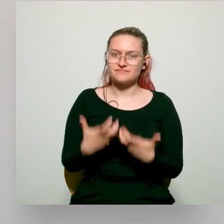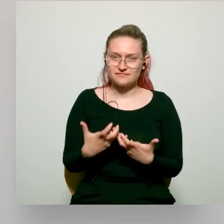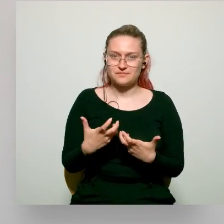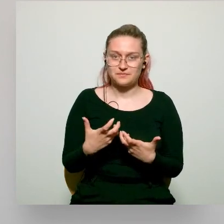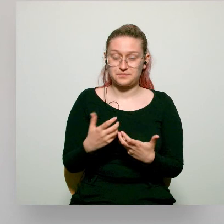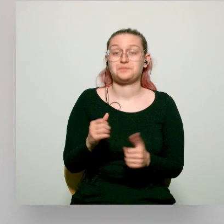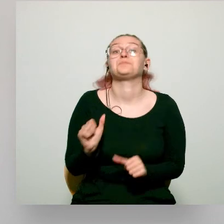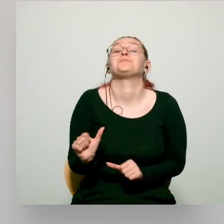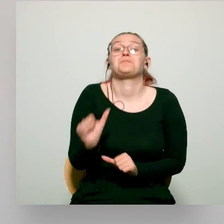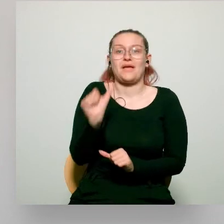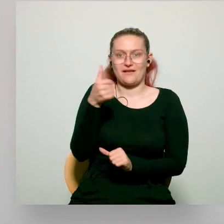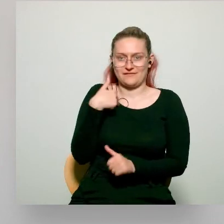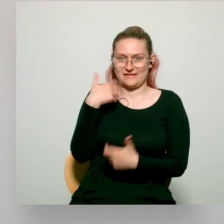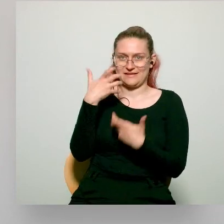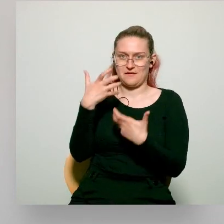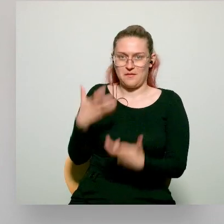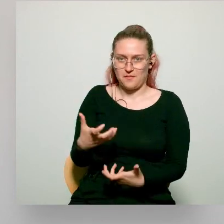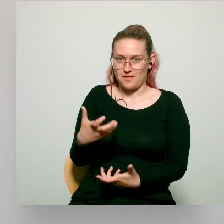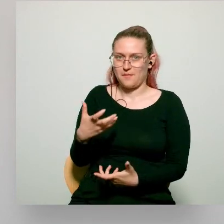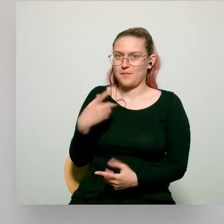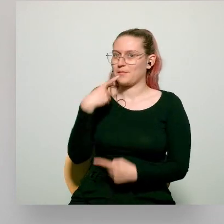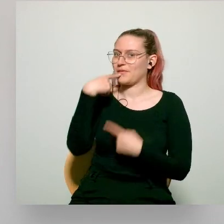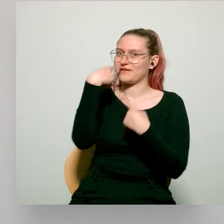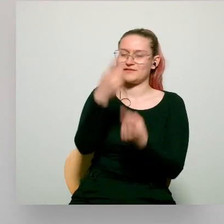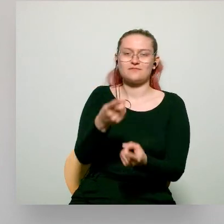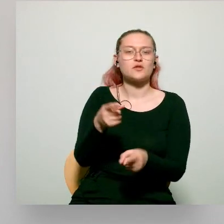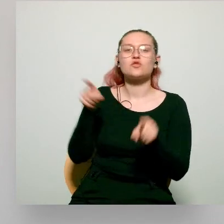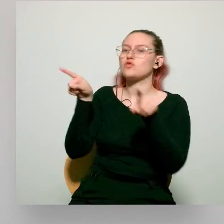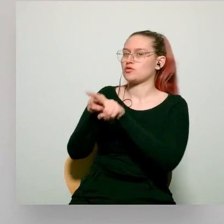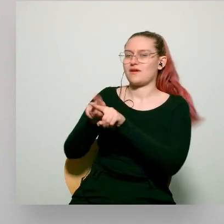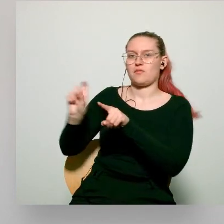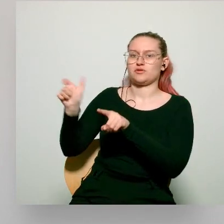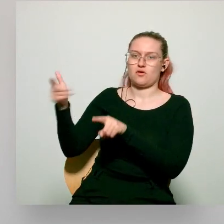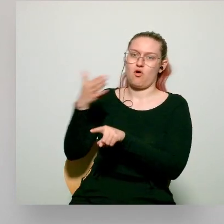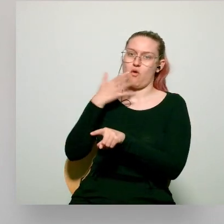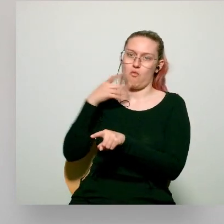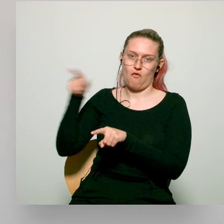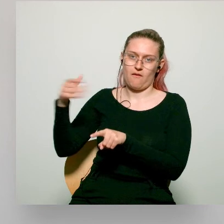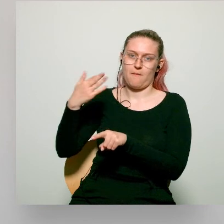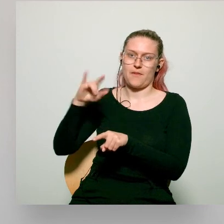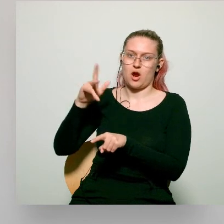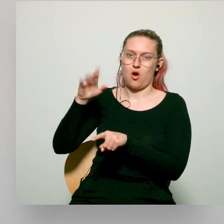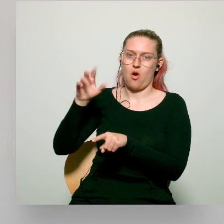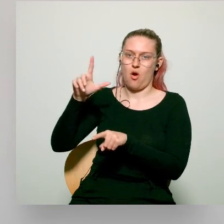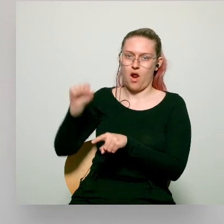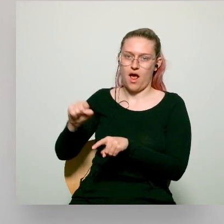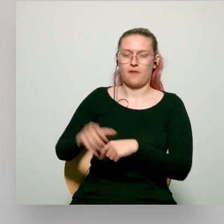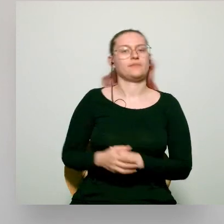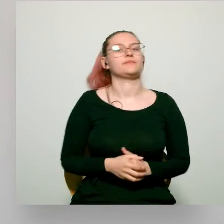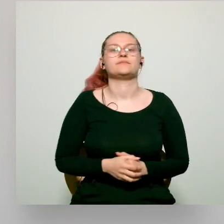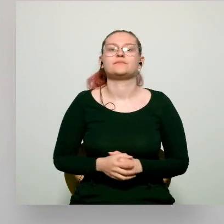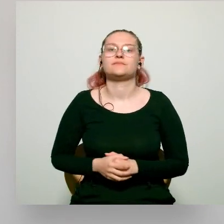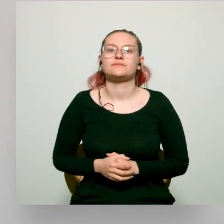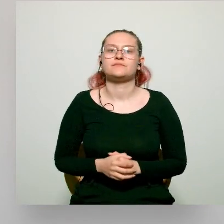najpierw powtórzyć to, co mówił pan Mikoła, żebyśmy się tak nie poddawali ogromnemu rokowi,